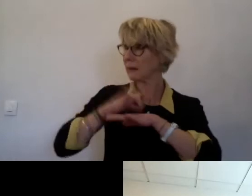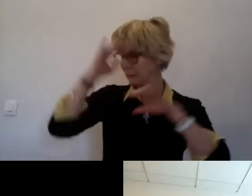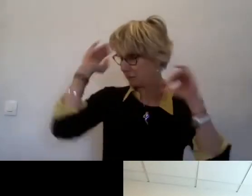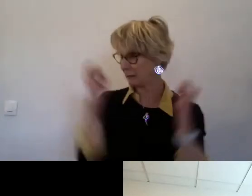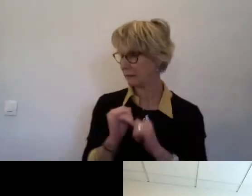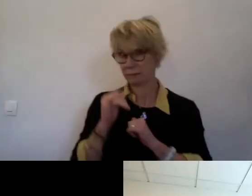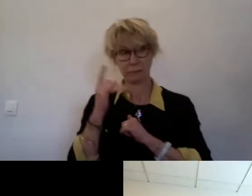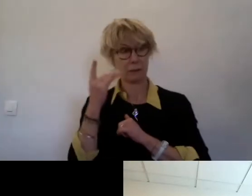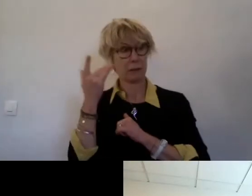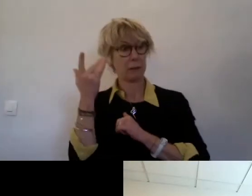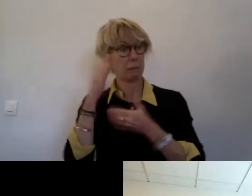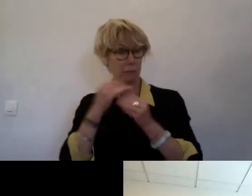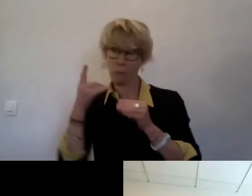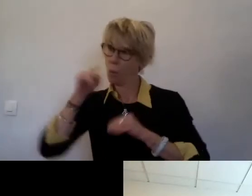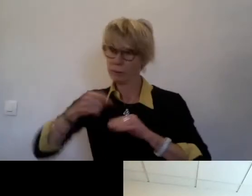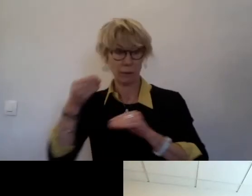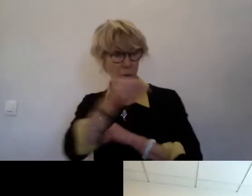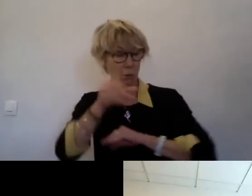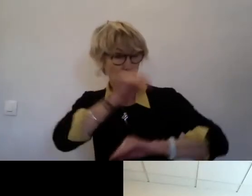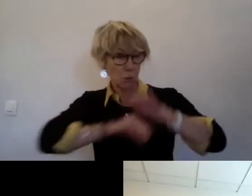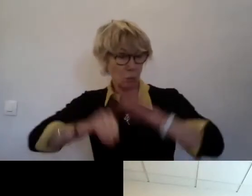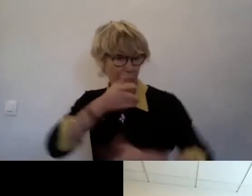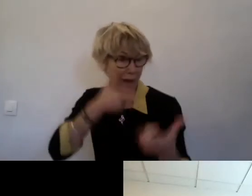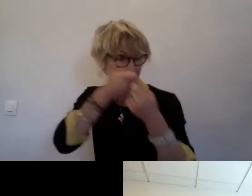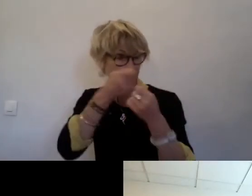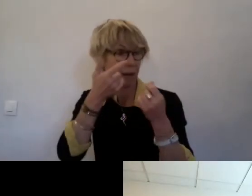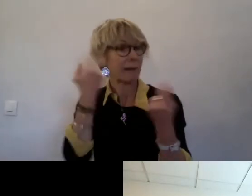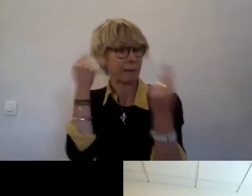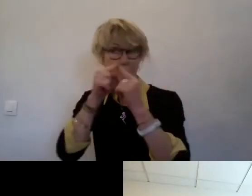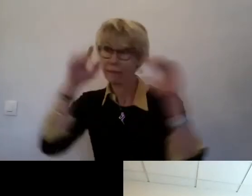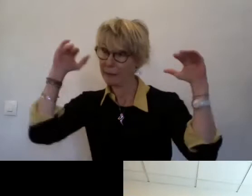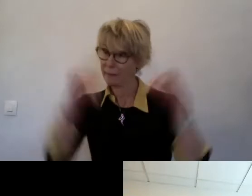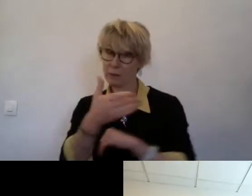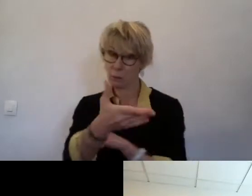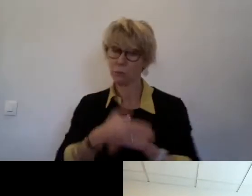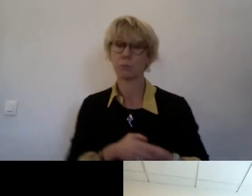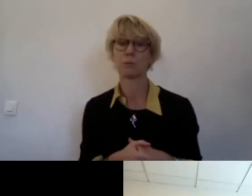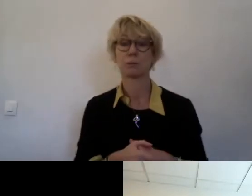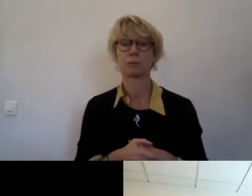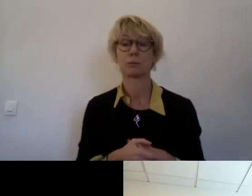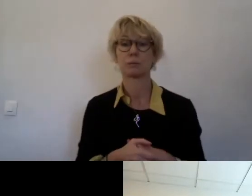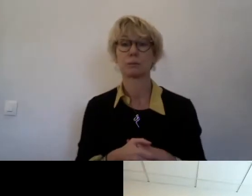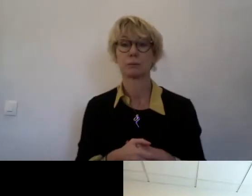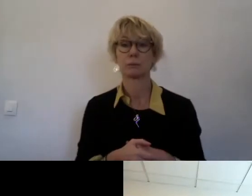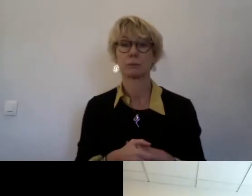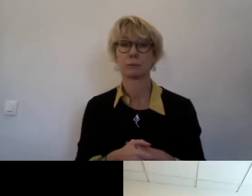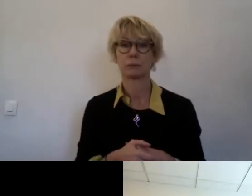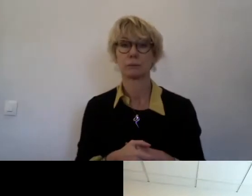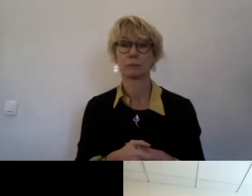soins spécifiques par rapport à la dépression. Alors, en fait,